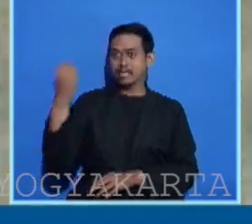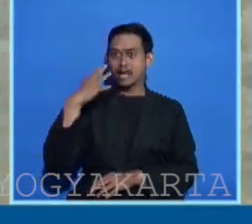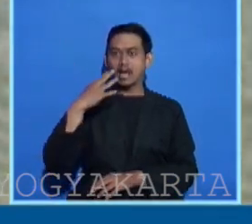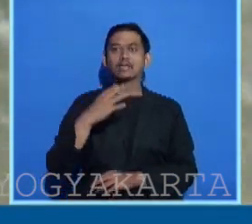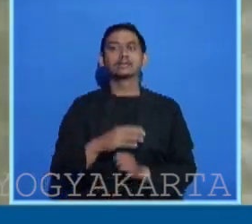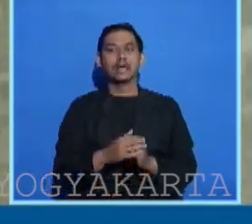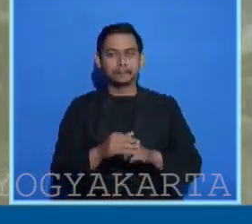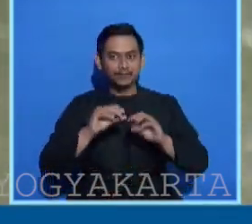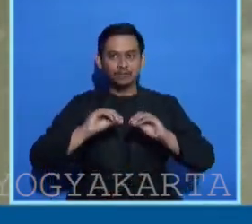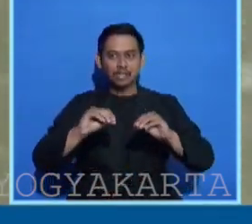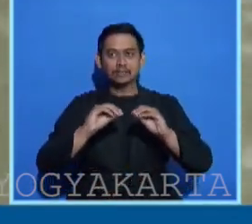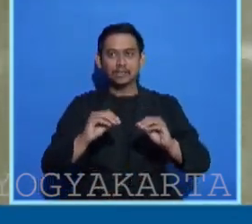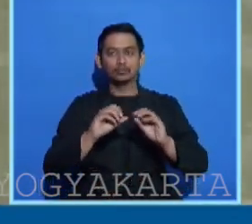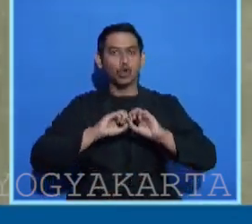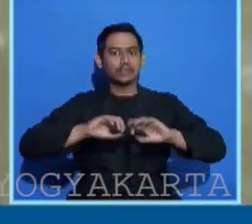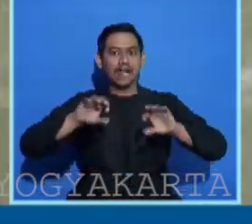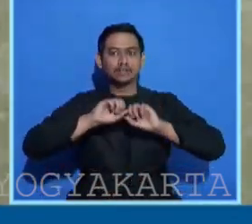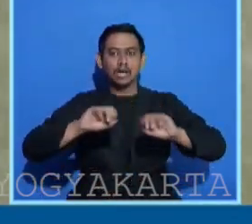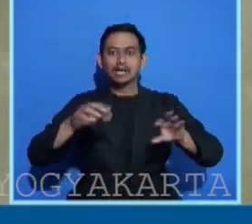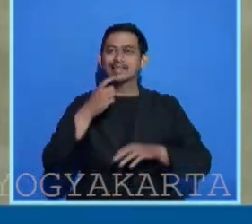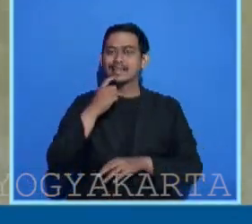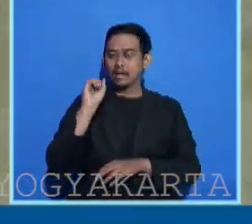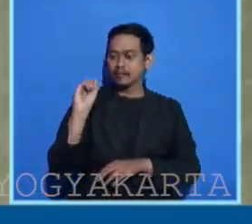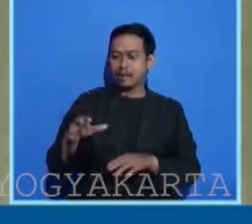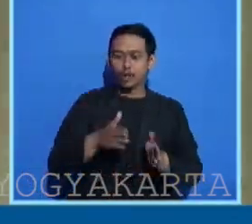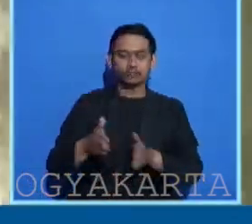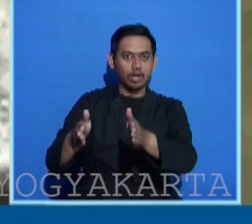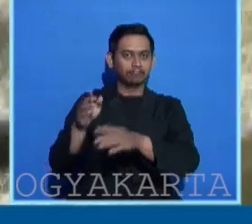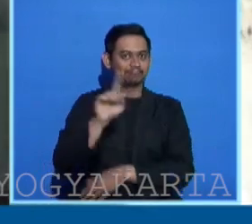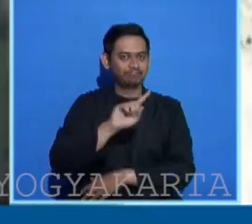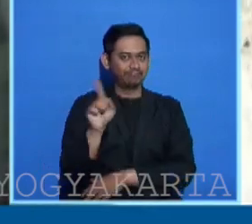wargapan saluran irigasi